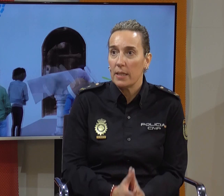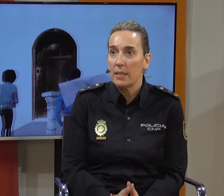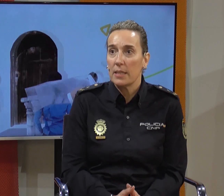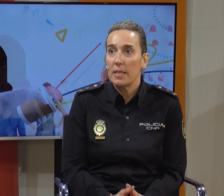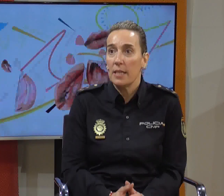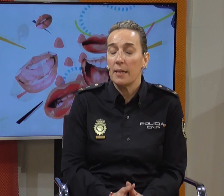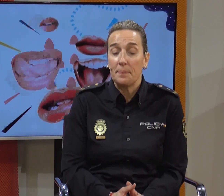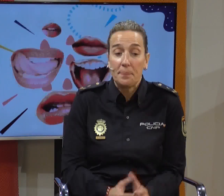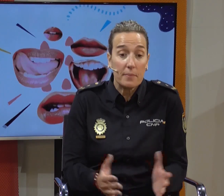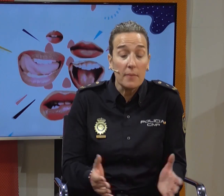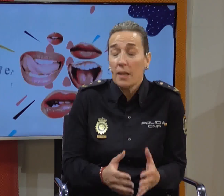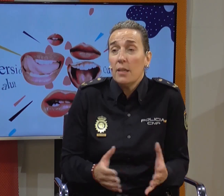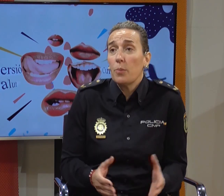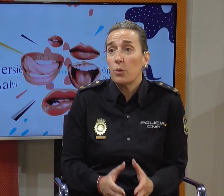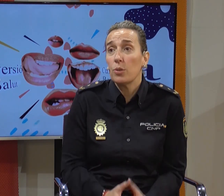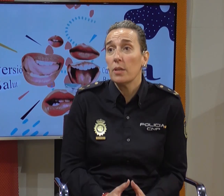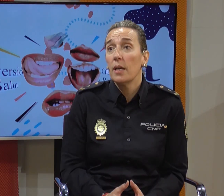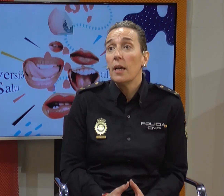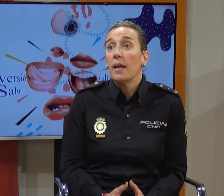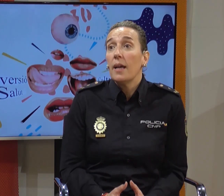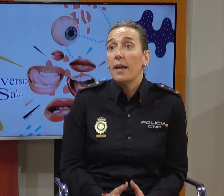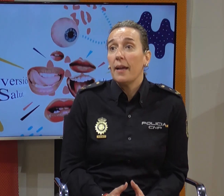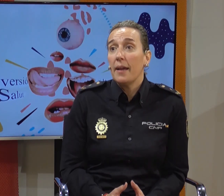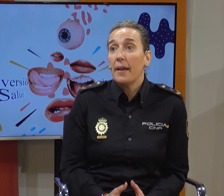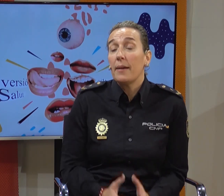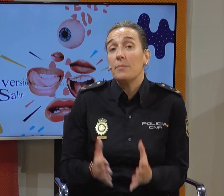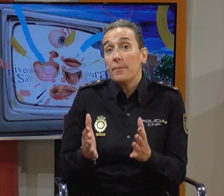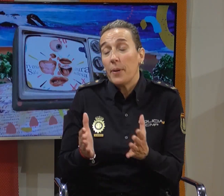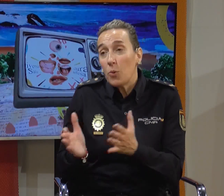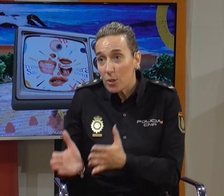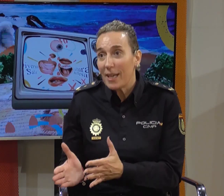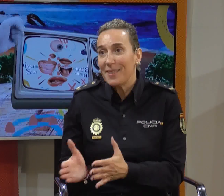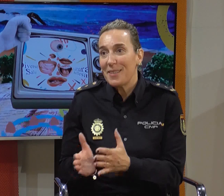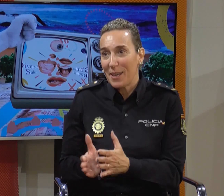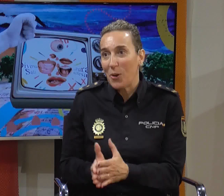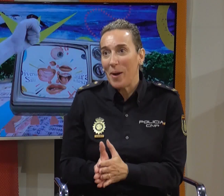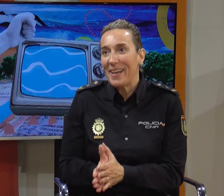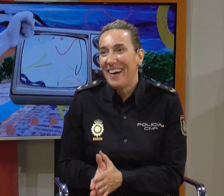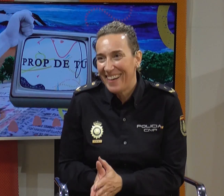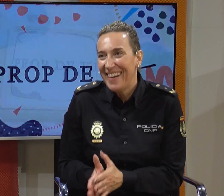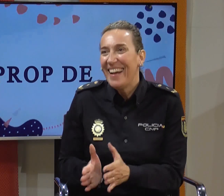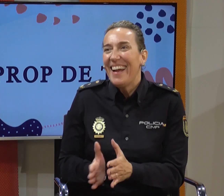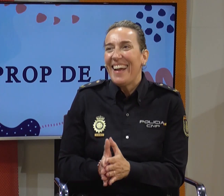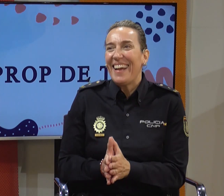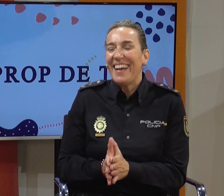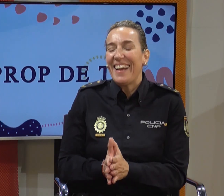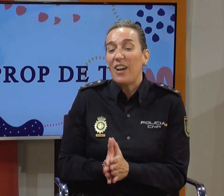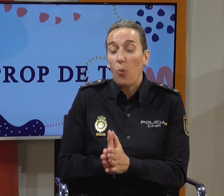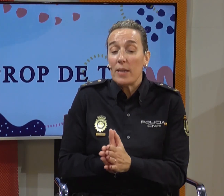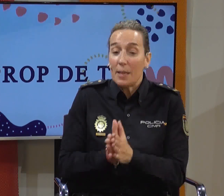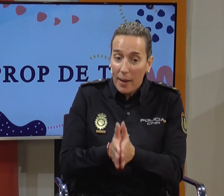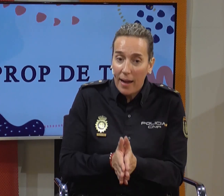nostres pertenències a Xina. I sobretot, per un costat, se recomana, sí,